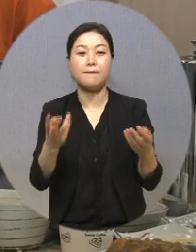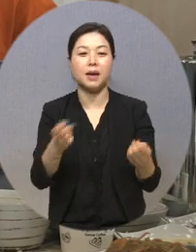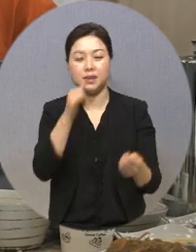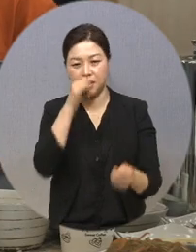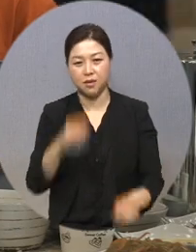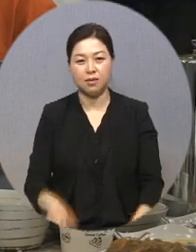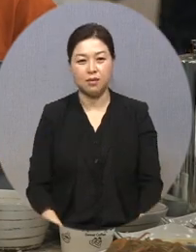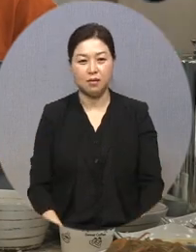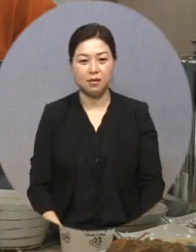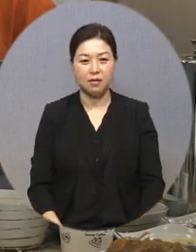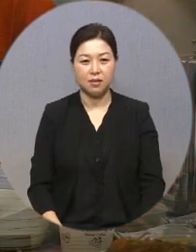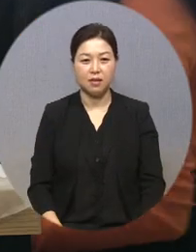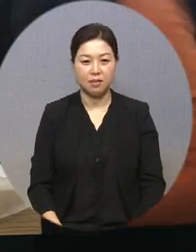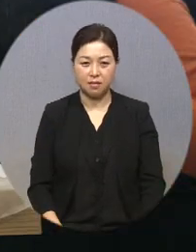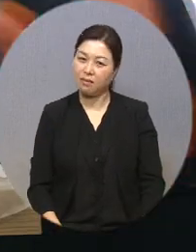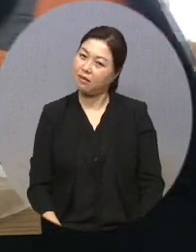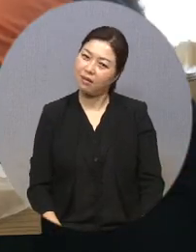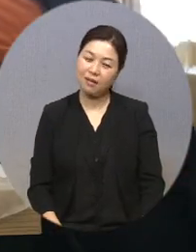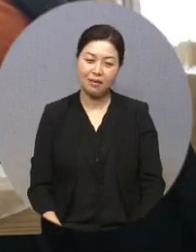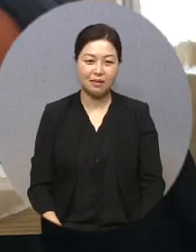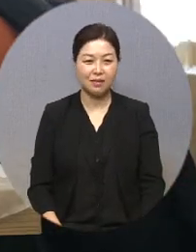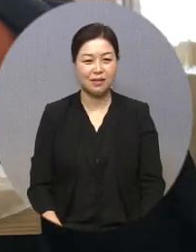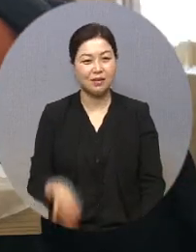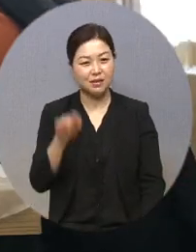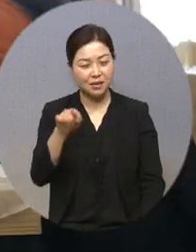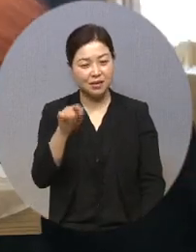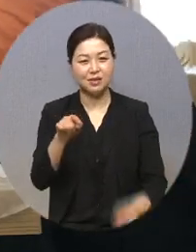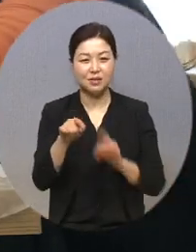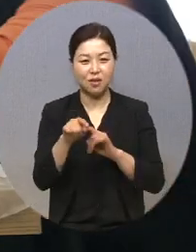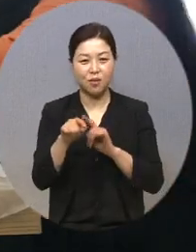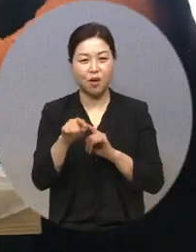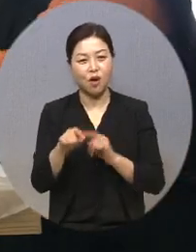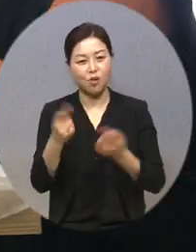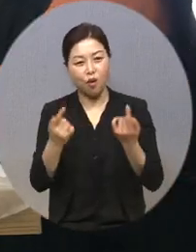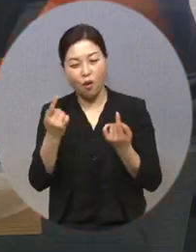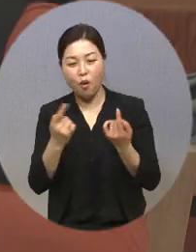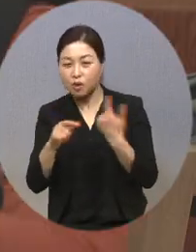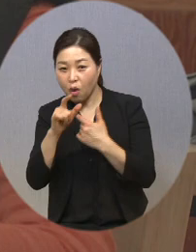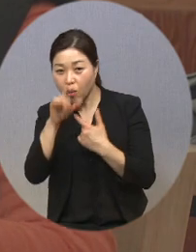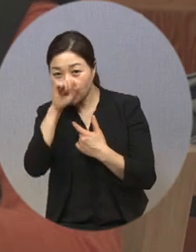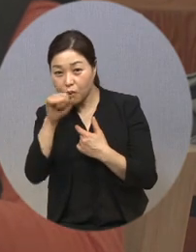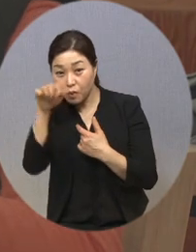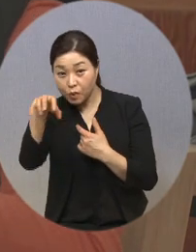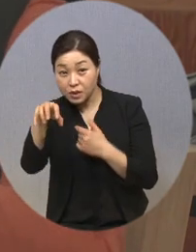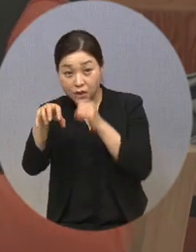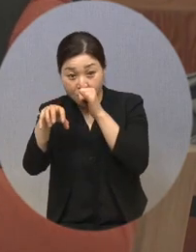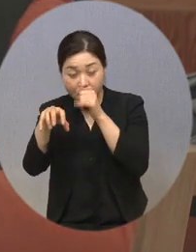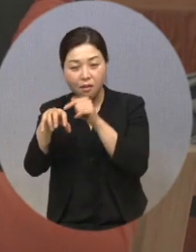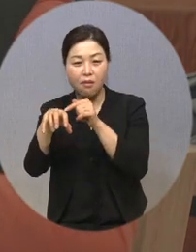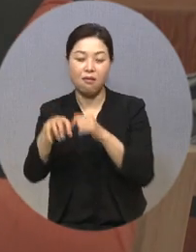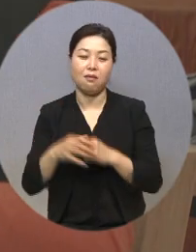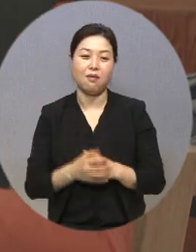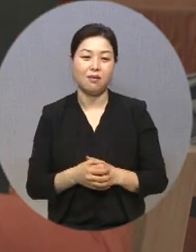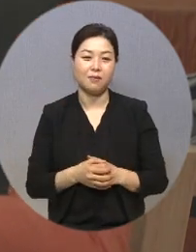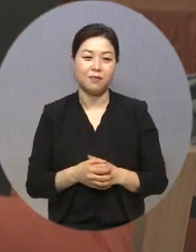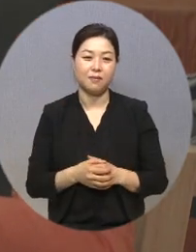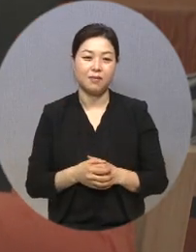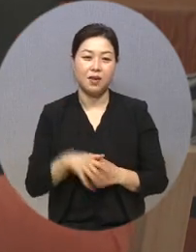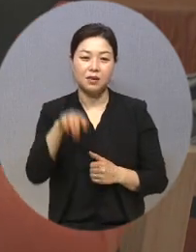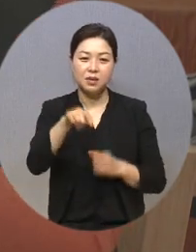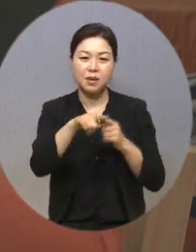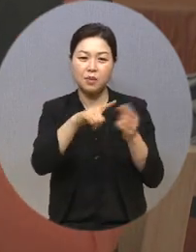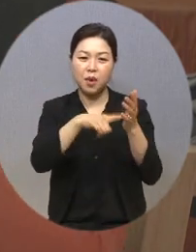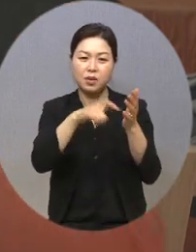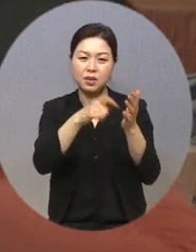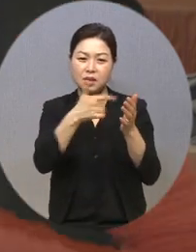네. 그러면은 반칙인데. 아니 반찬 중에 요게 꼭 나오더라고요. 요게 뭐예요? 뭐지? 큰 멸치